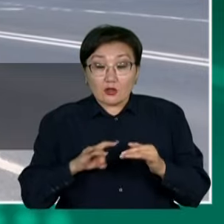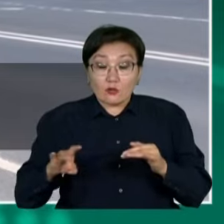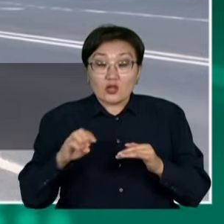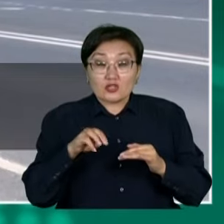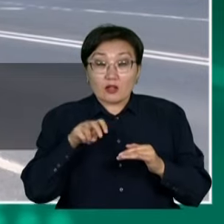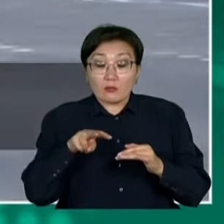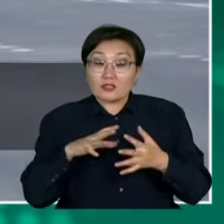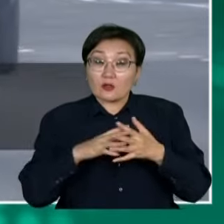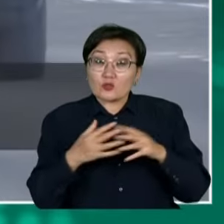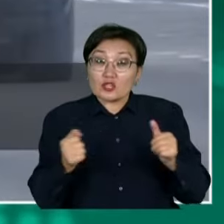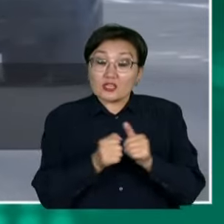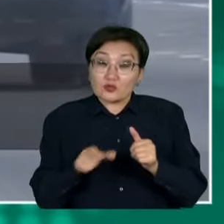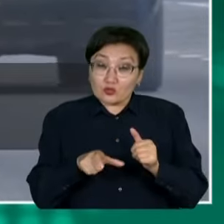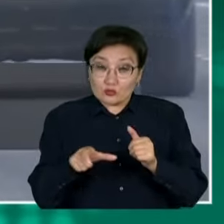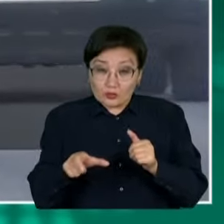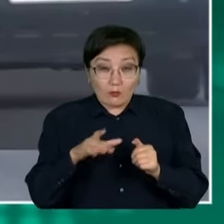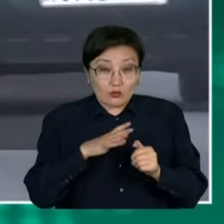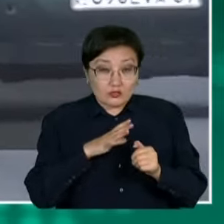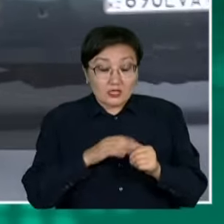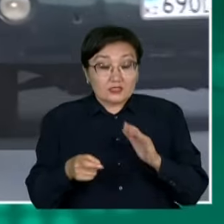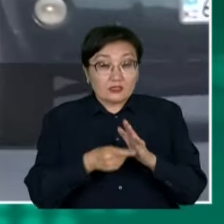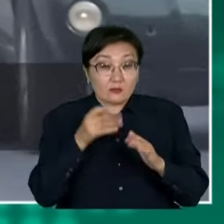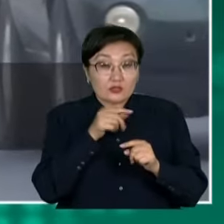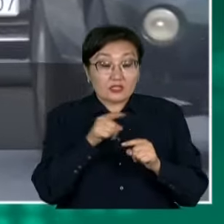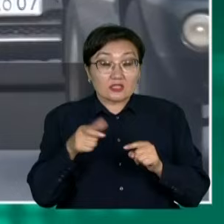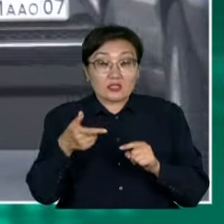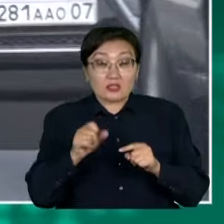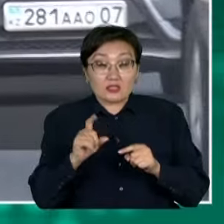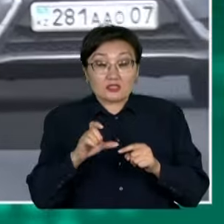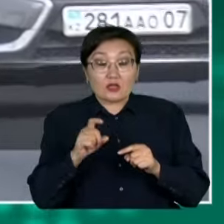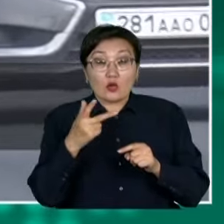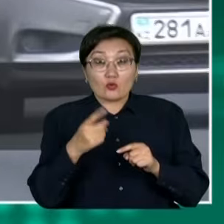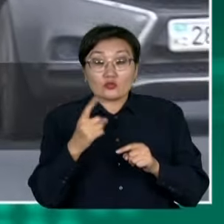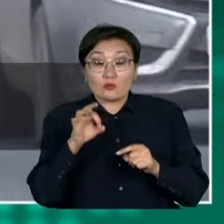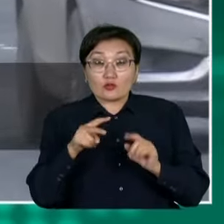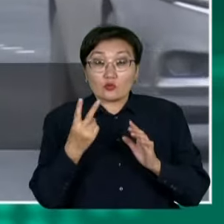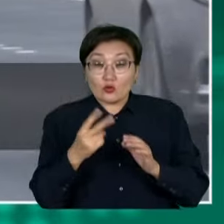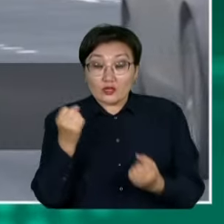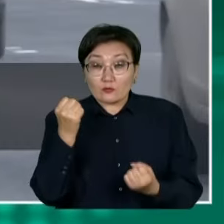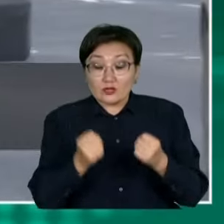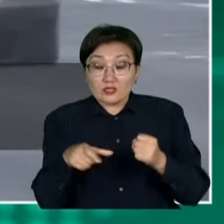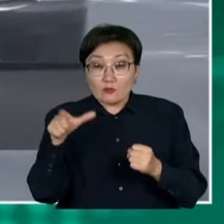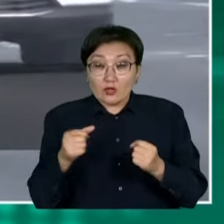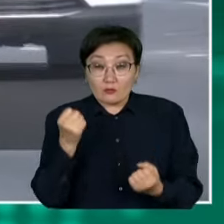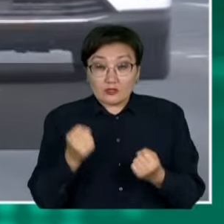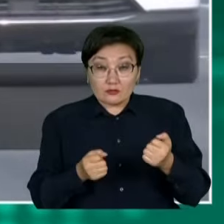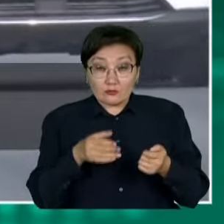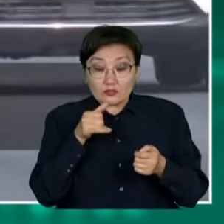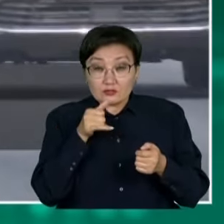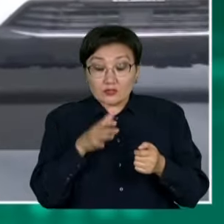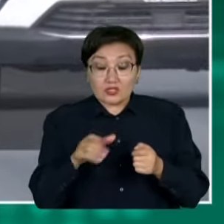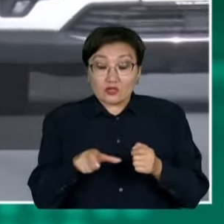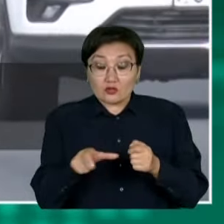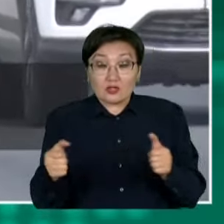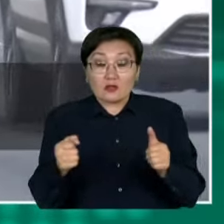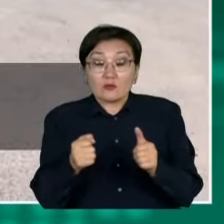Жалпақтал ауылының маңындағы тас жолда болған. Тексеру кезінде ГАЗ 3102 автокөлігінің жүргізушісі рөлге ие бола алмай, жол